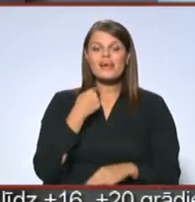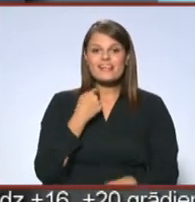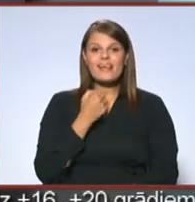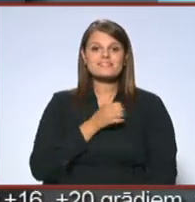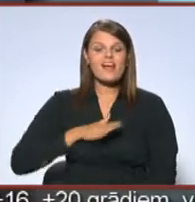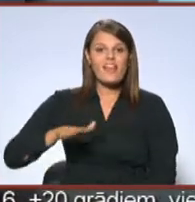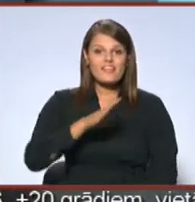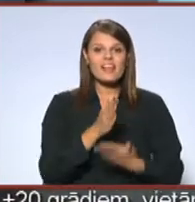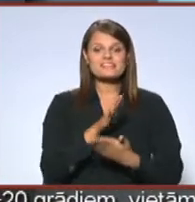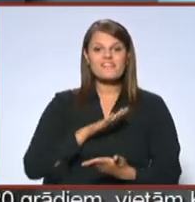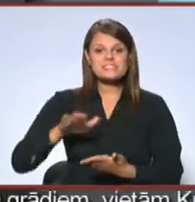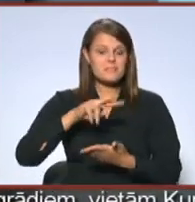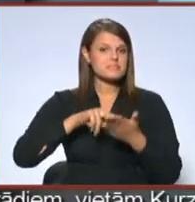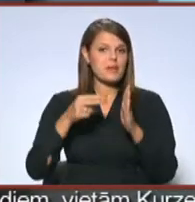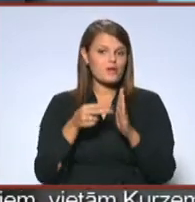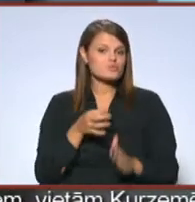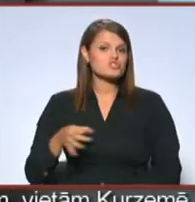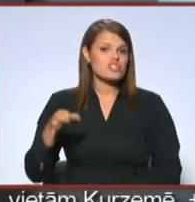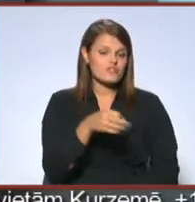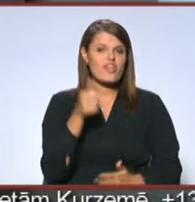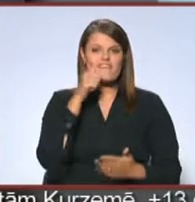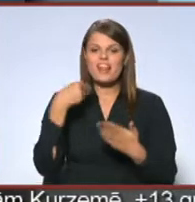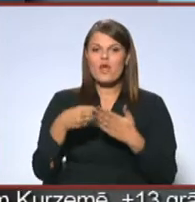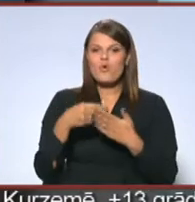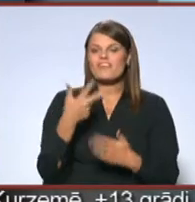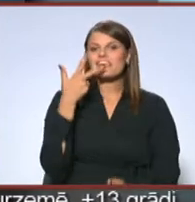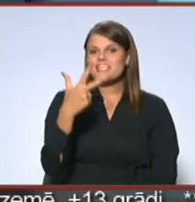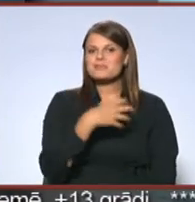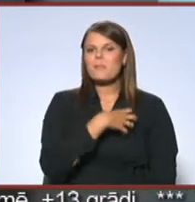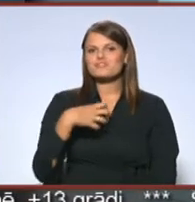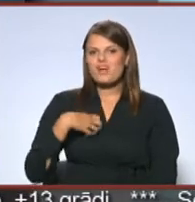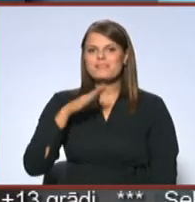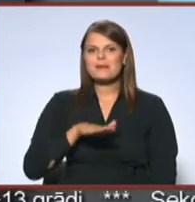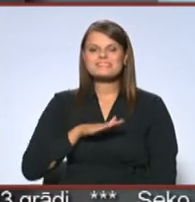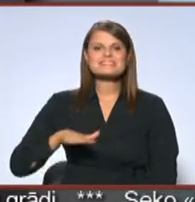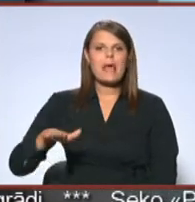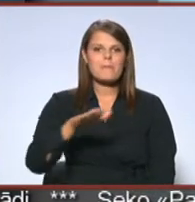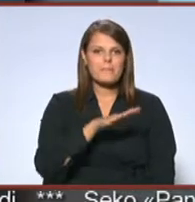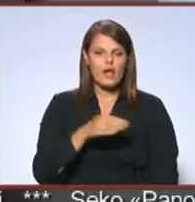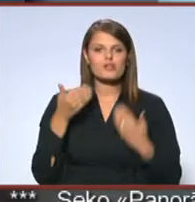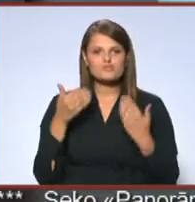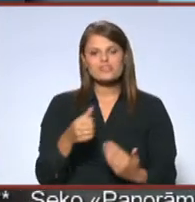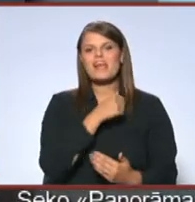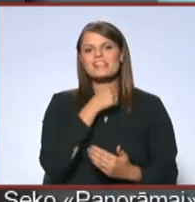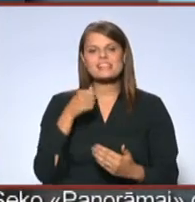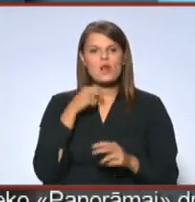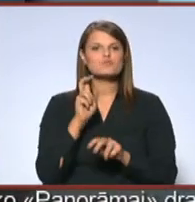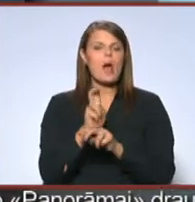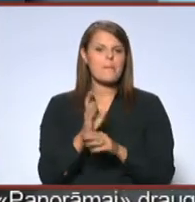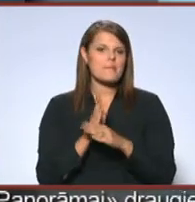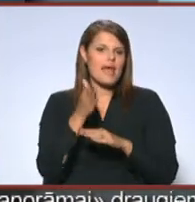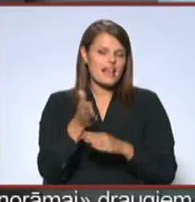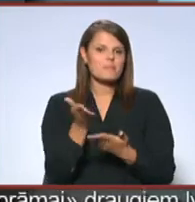plānošanas reģionā vēl jānovērtē trīs pašvaldības zemgalē šodien ar talsu novada apmeklējuma beidzās kurzemes izvērtējums viedokļus par